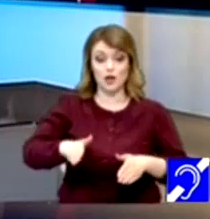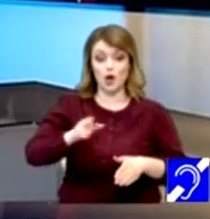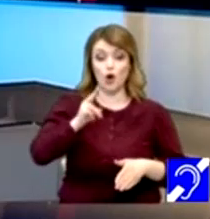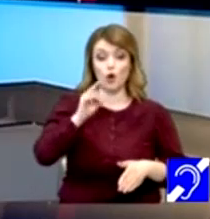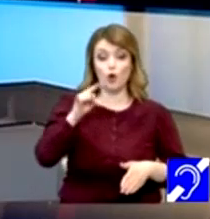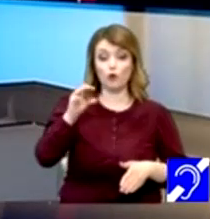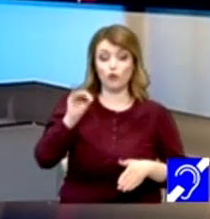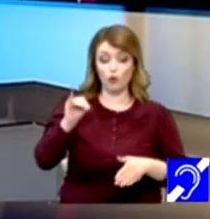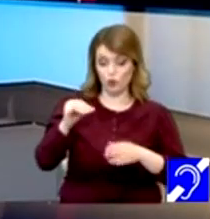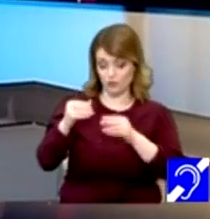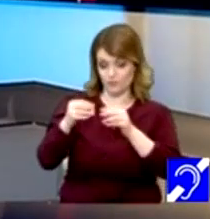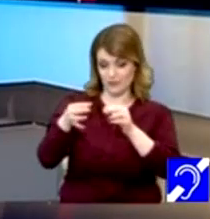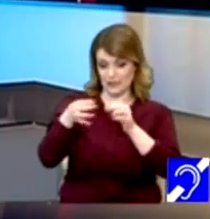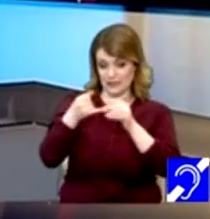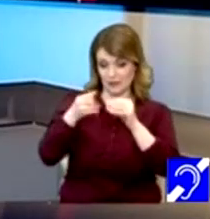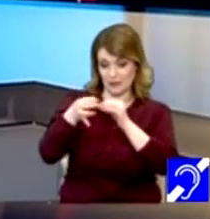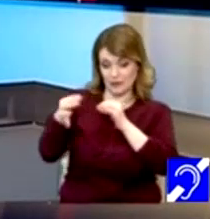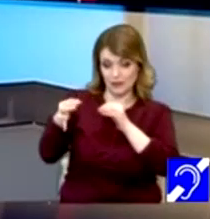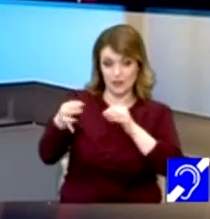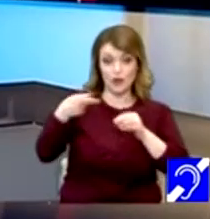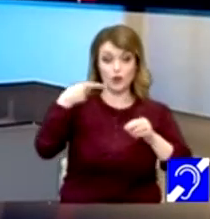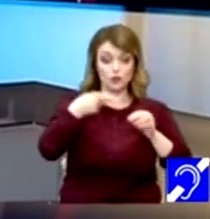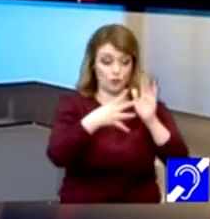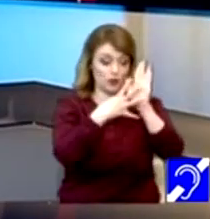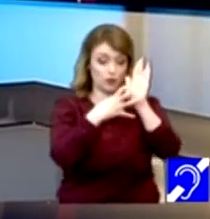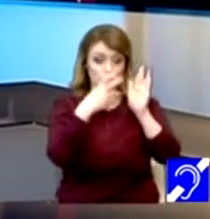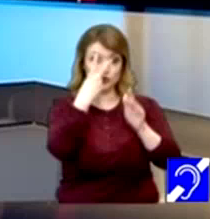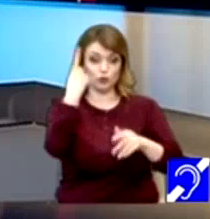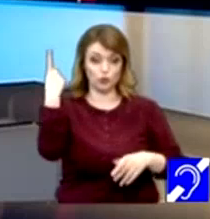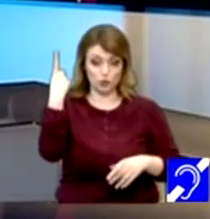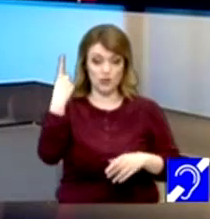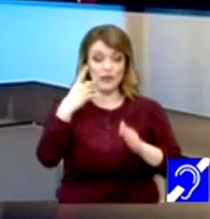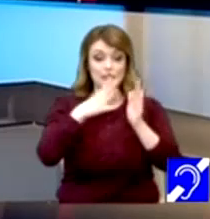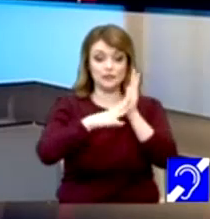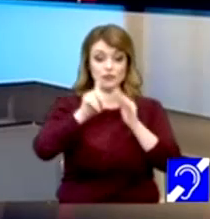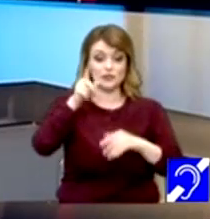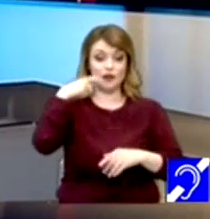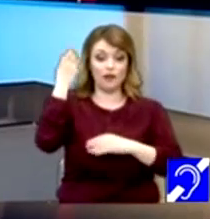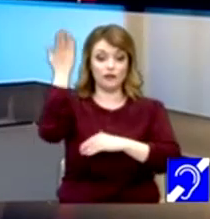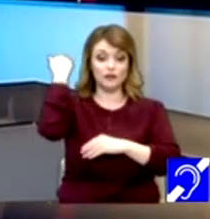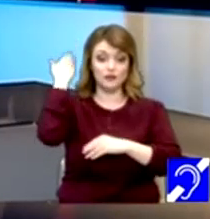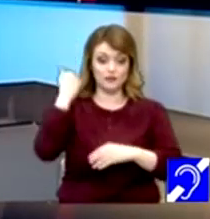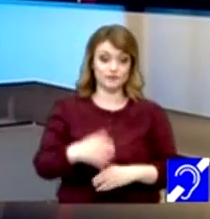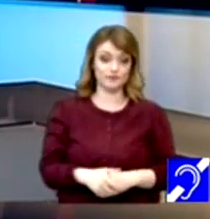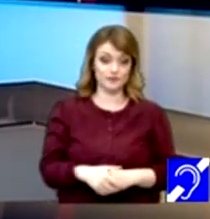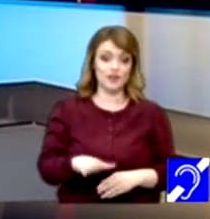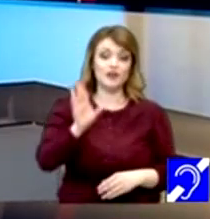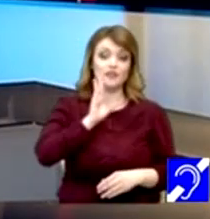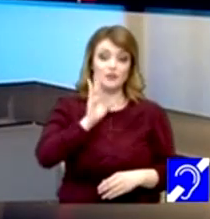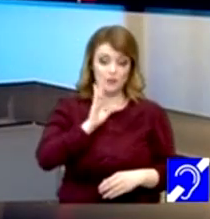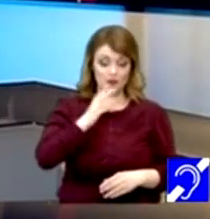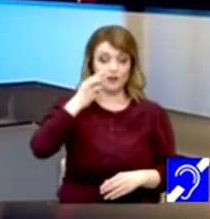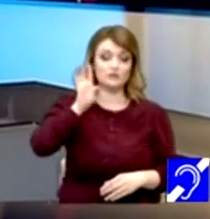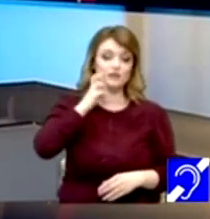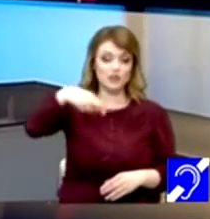Corfu pe 10 iunie 1921, cu 99 de ani în urmă. Majestatea sa, regina, a anunțat